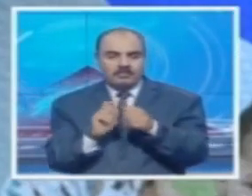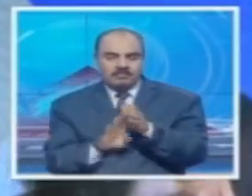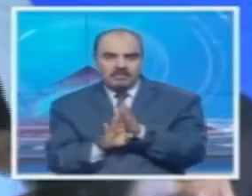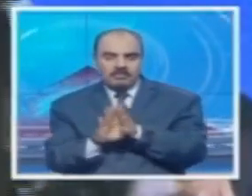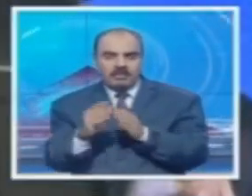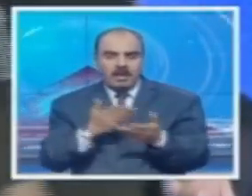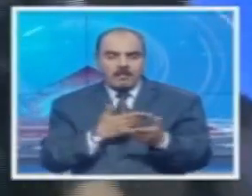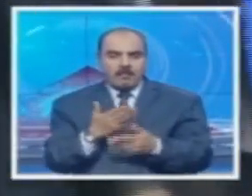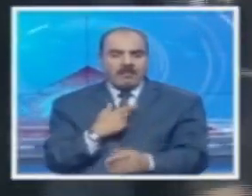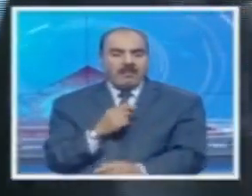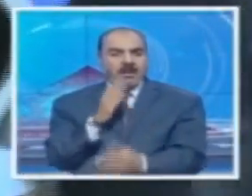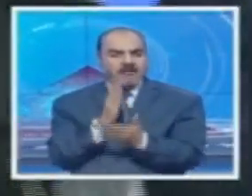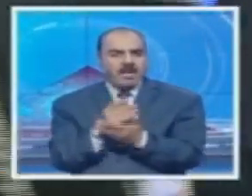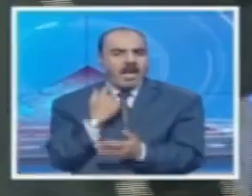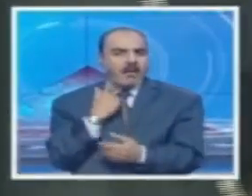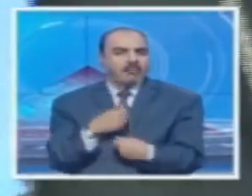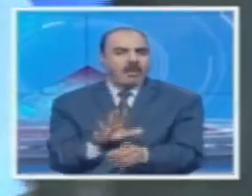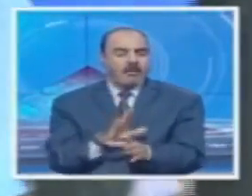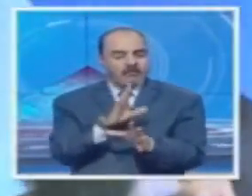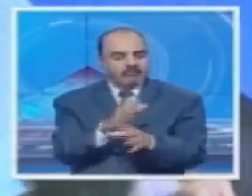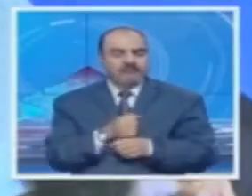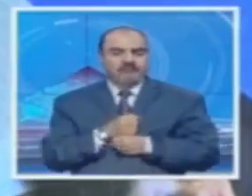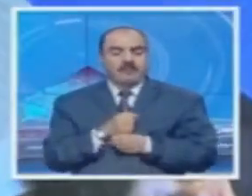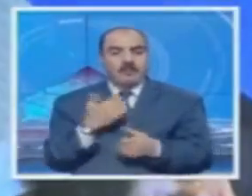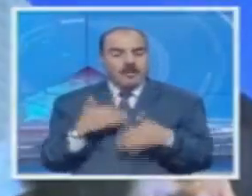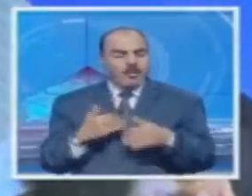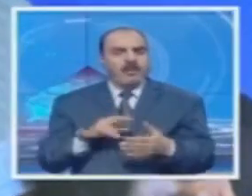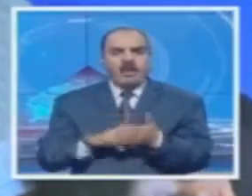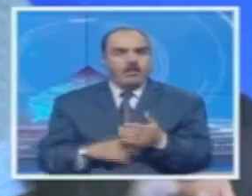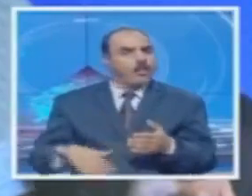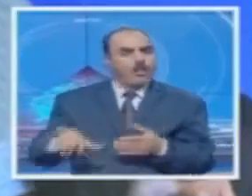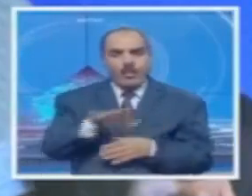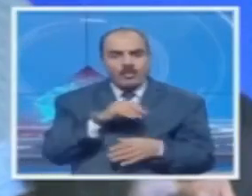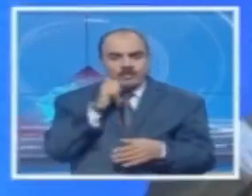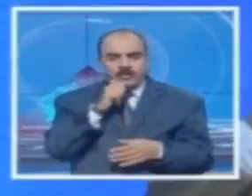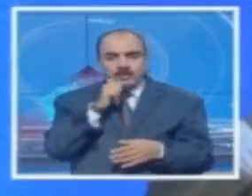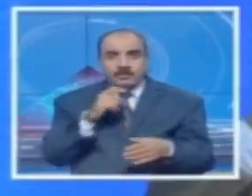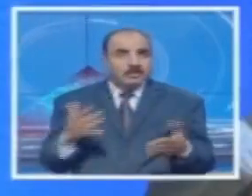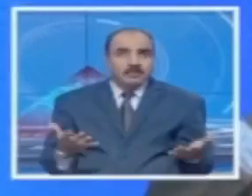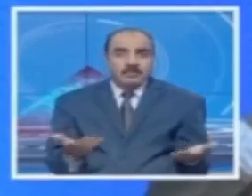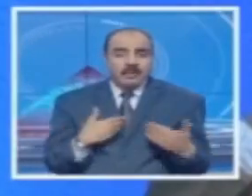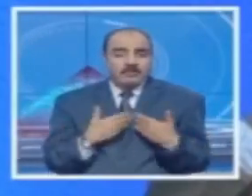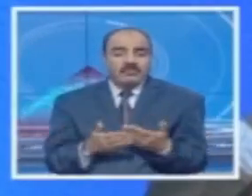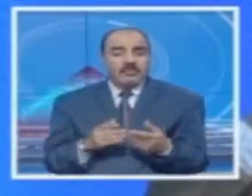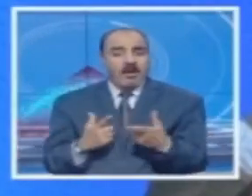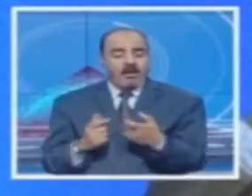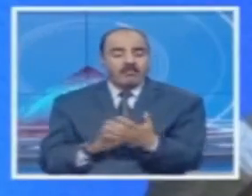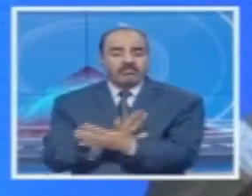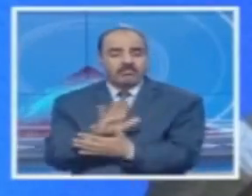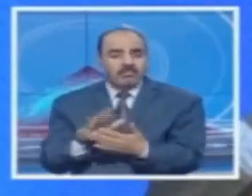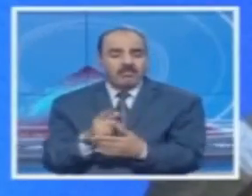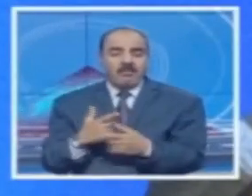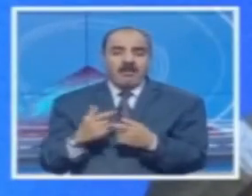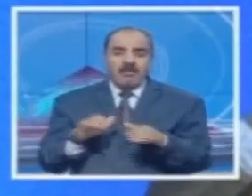والمجتمعية بحفظ حق الأطفال كريم النسب وذوي الإعاقة. وكل طفل تحمل ويلات أزمات عالمية مثل الأزمة الروسية